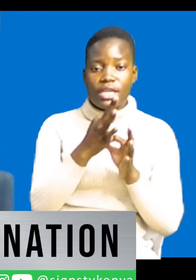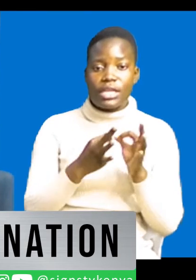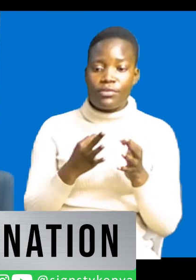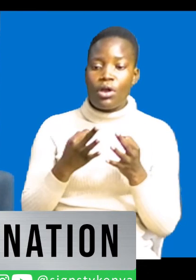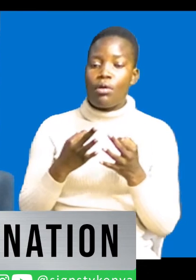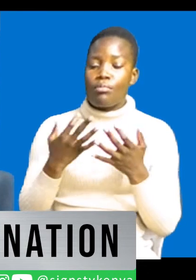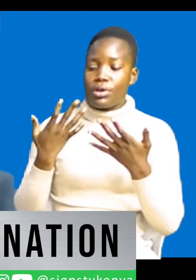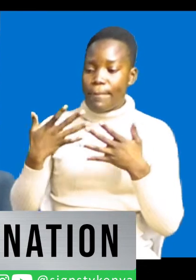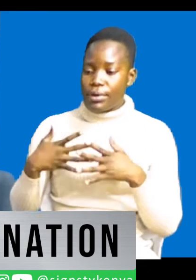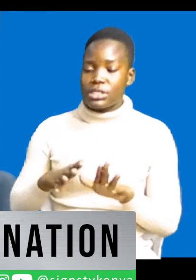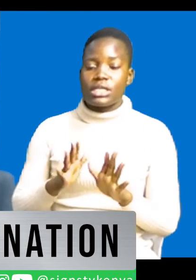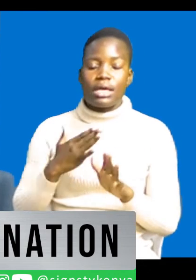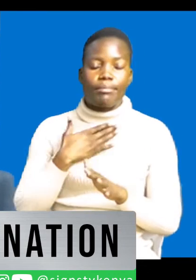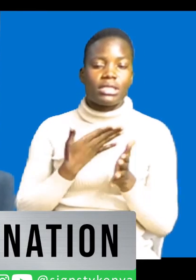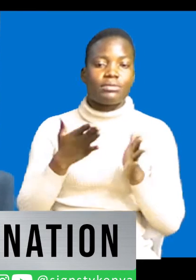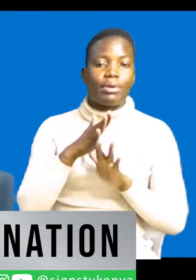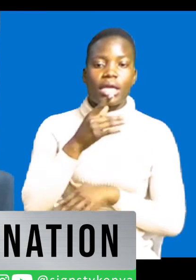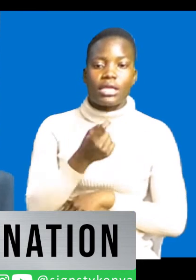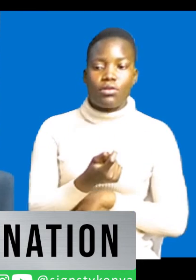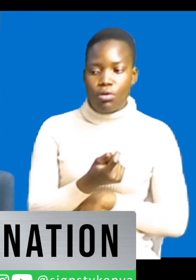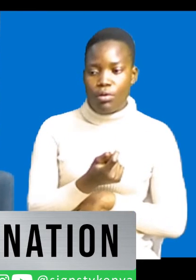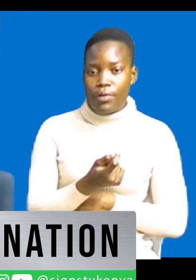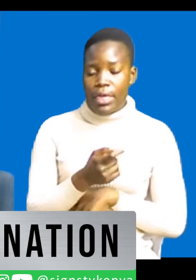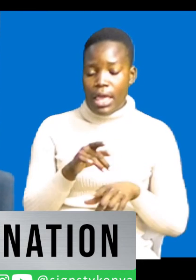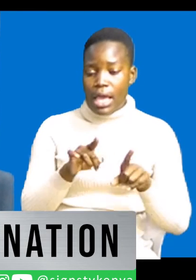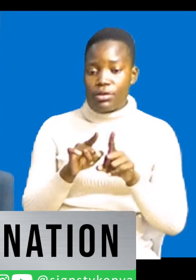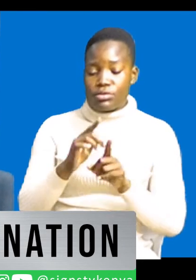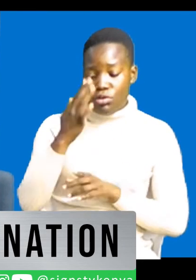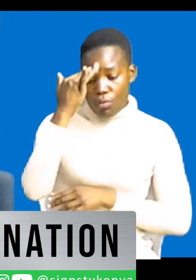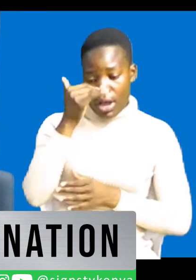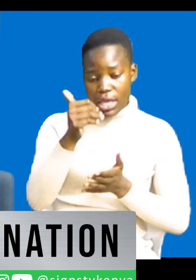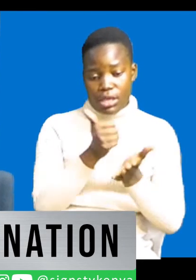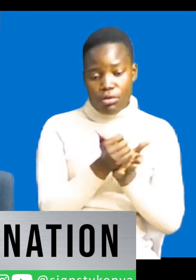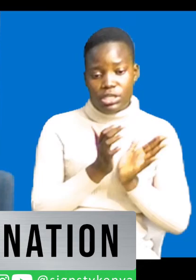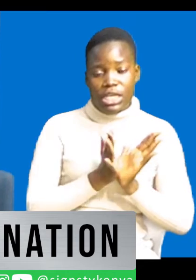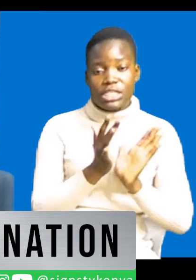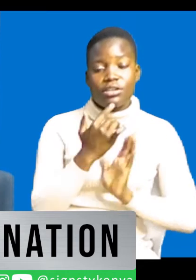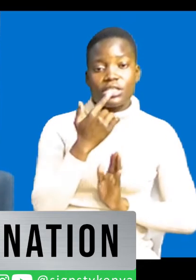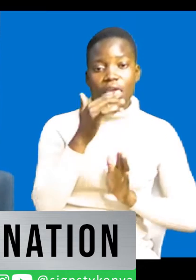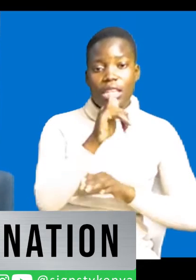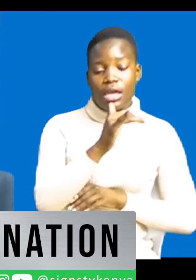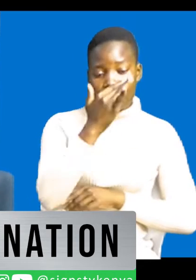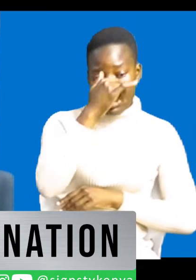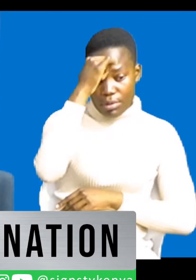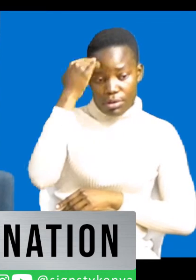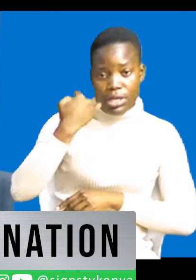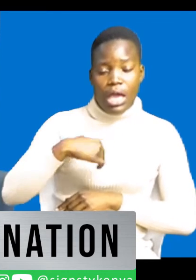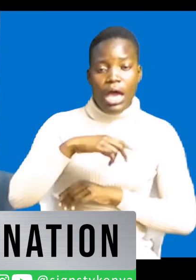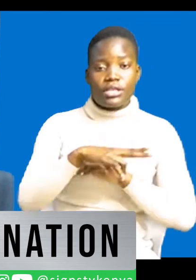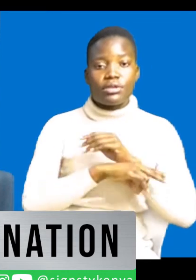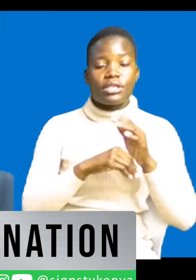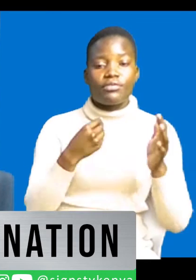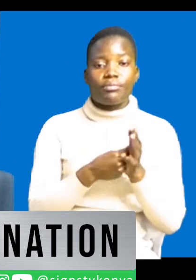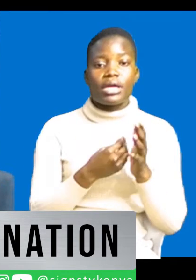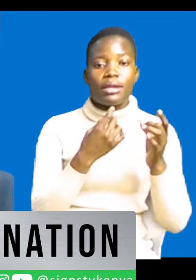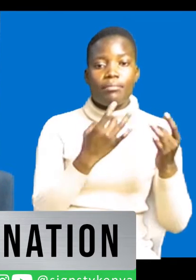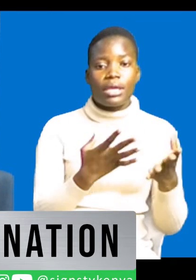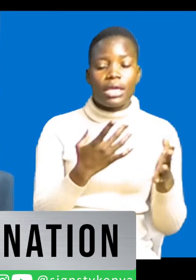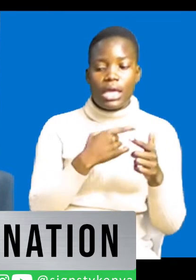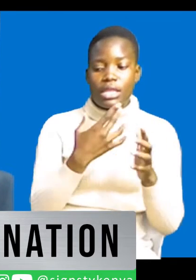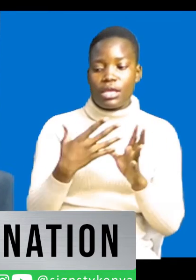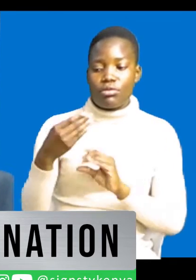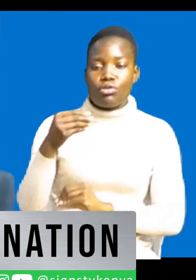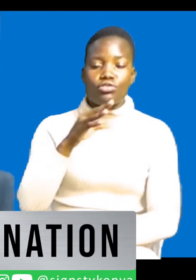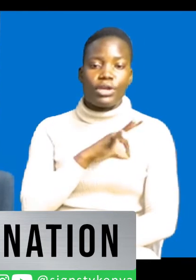rudisha kidogo. And why the auditor said that is because tunaiba pesa mingi, tunaenda